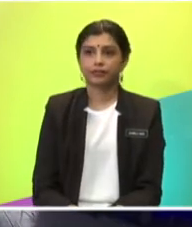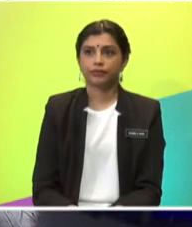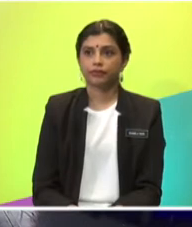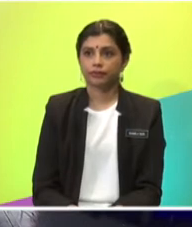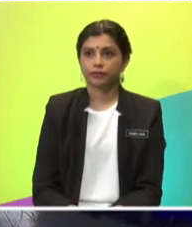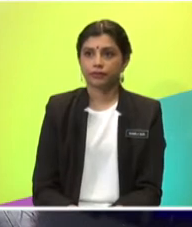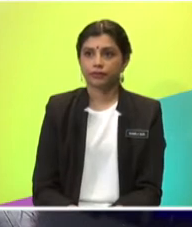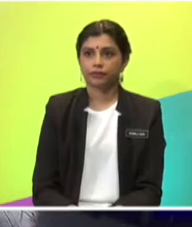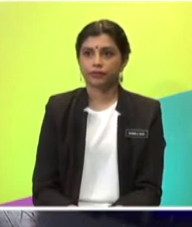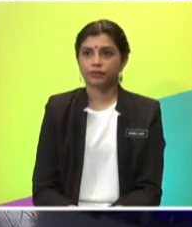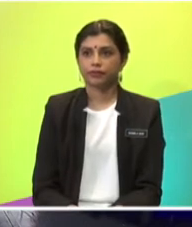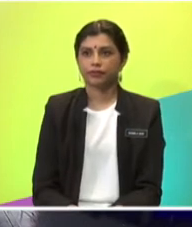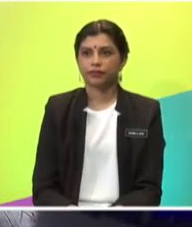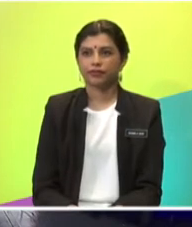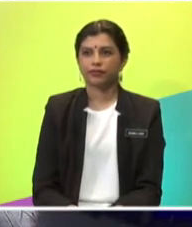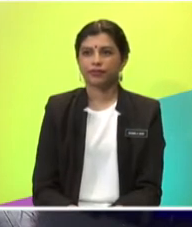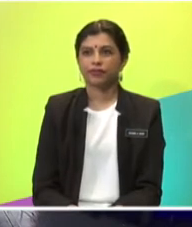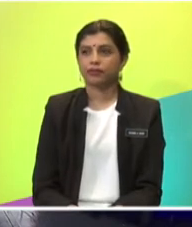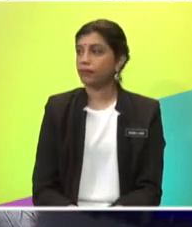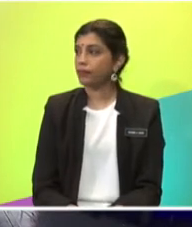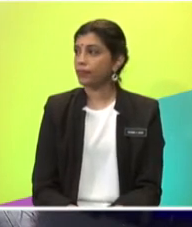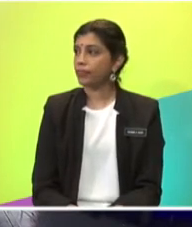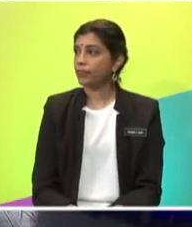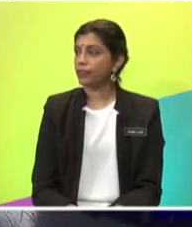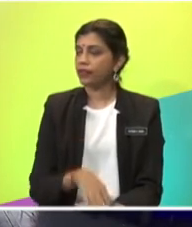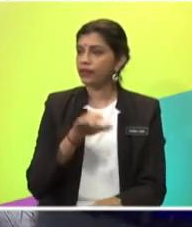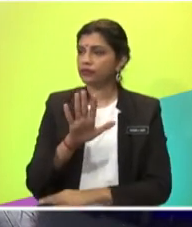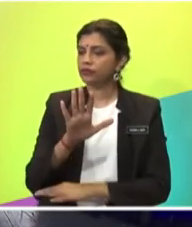Baik. Berapa jawapan Azahra?